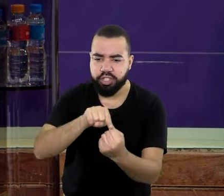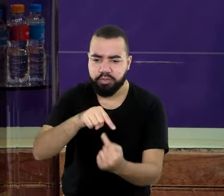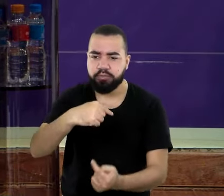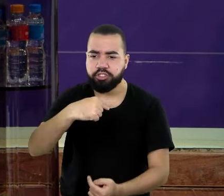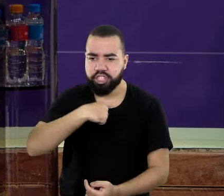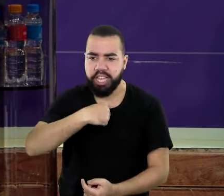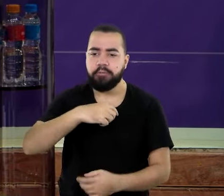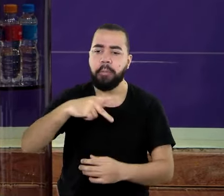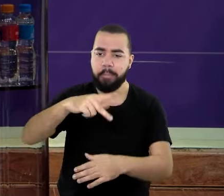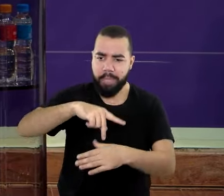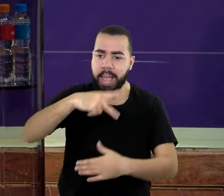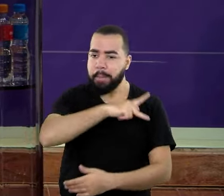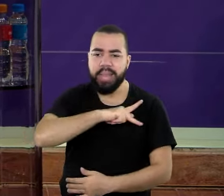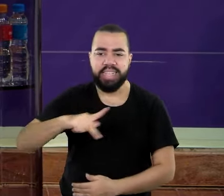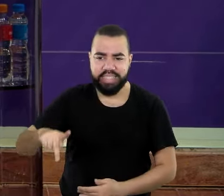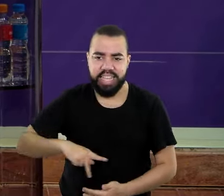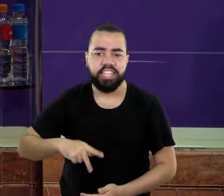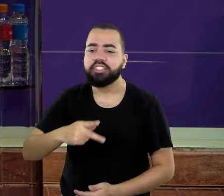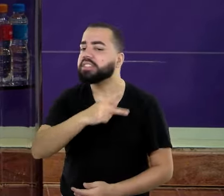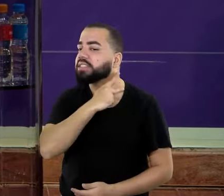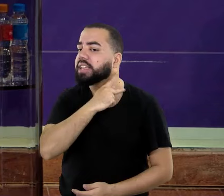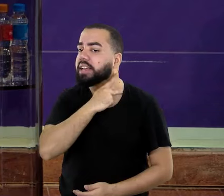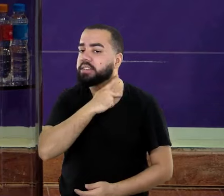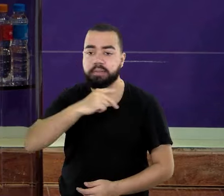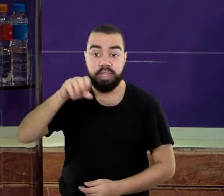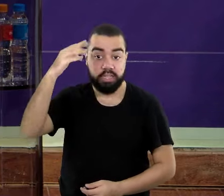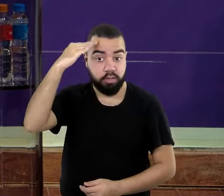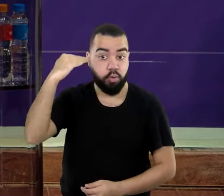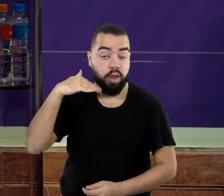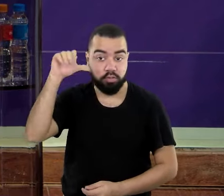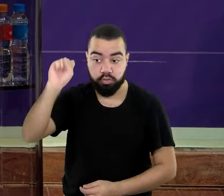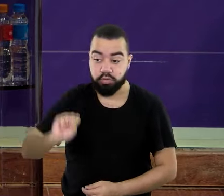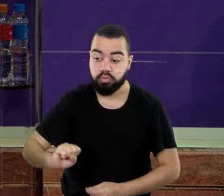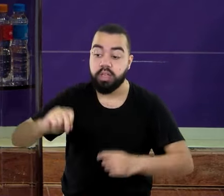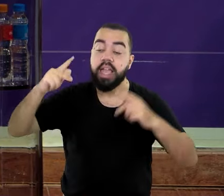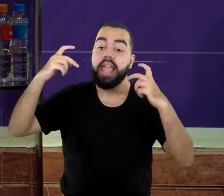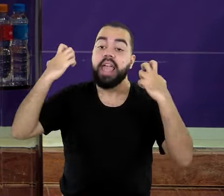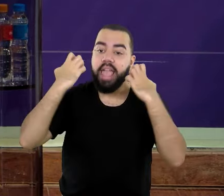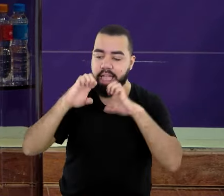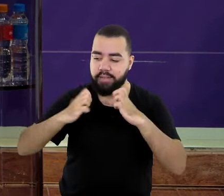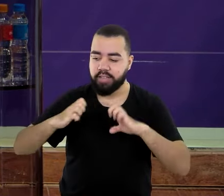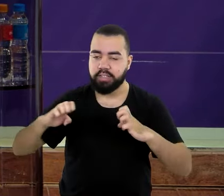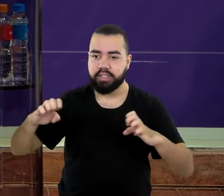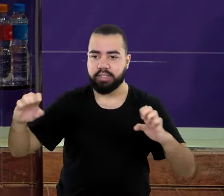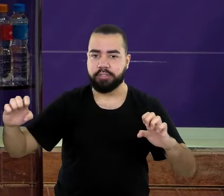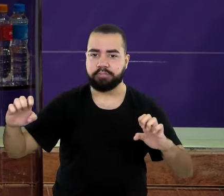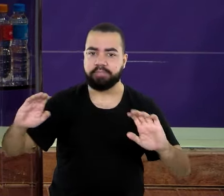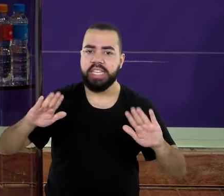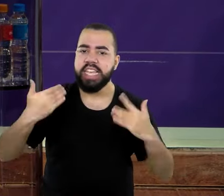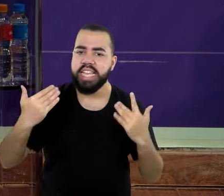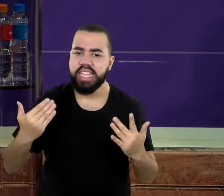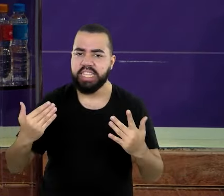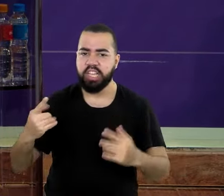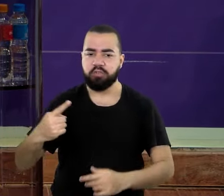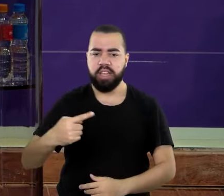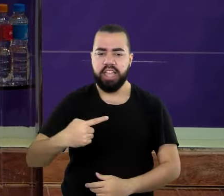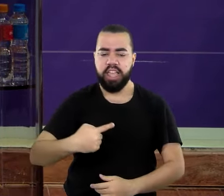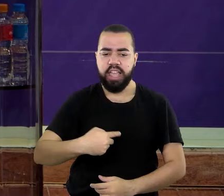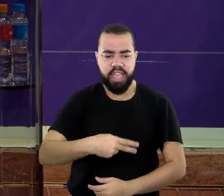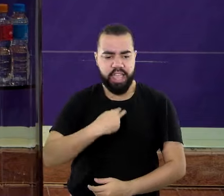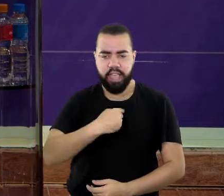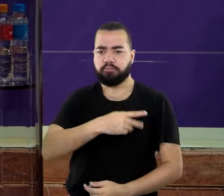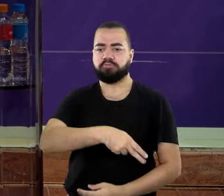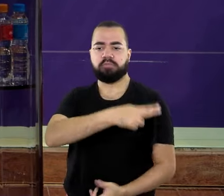총회장의 모든 권한을 가지고 총회를 섬겼습니다. E já que me foi dada toda a autoridade de presidente do